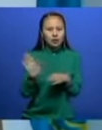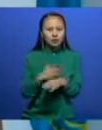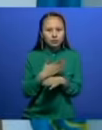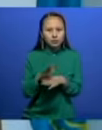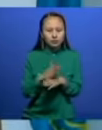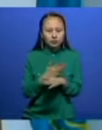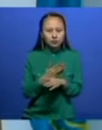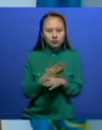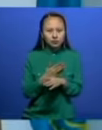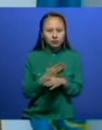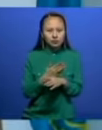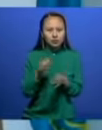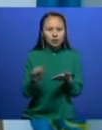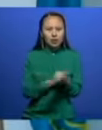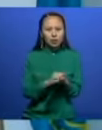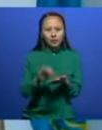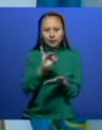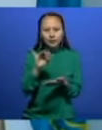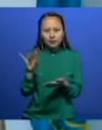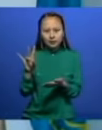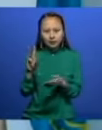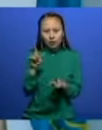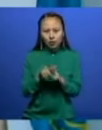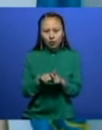куәландыратын құжаттың ИИН номер арқылы